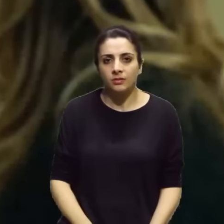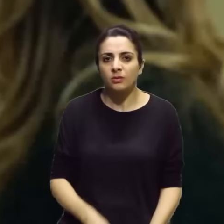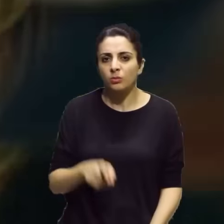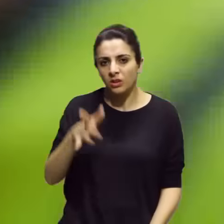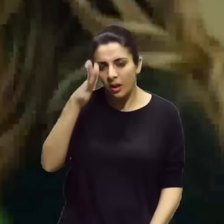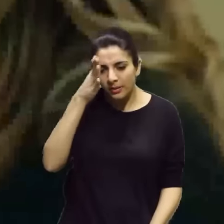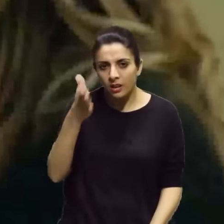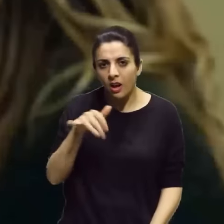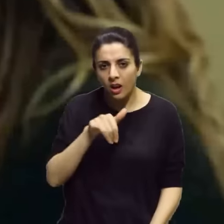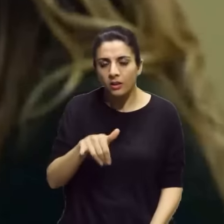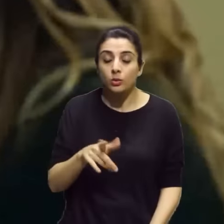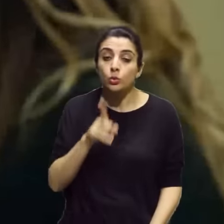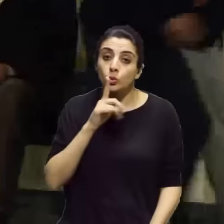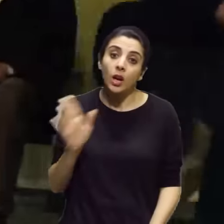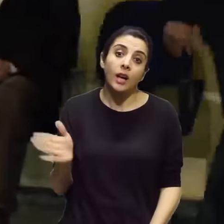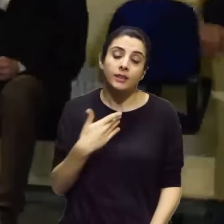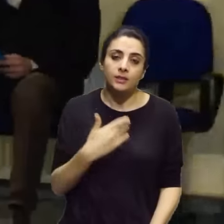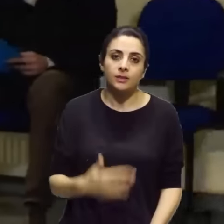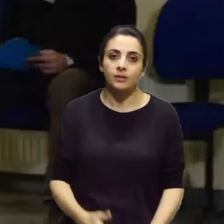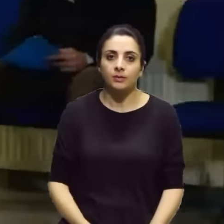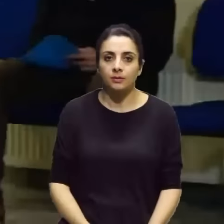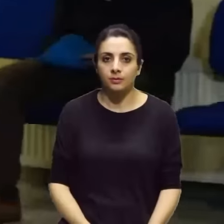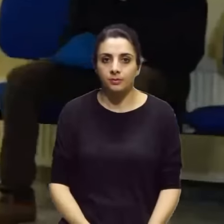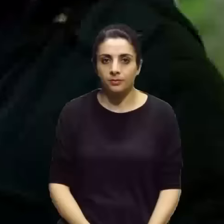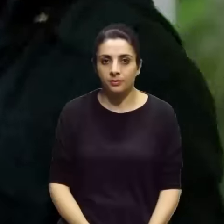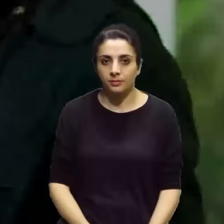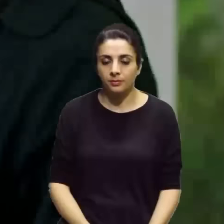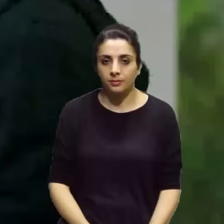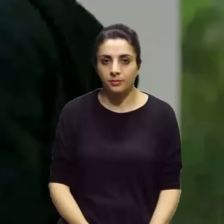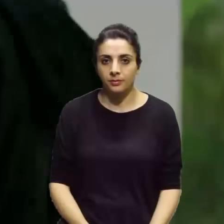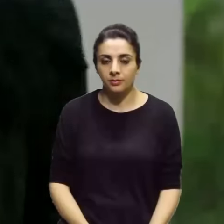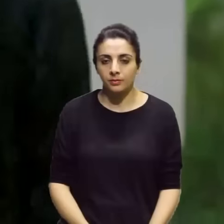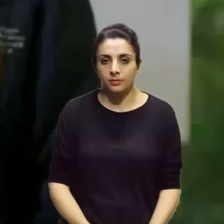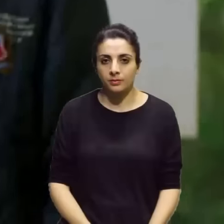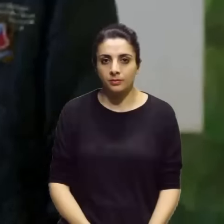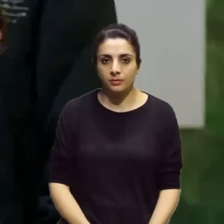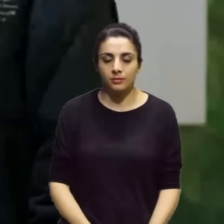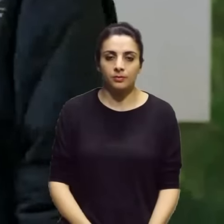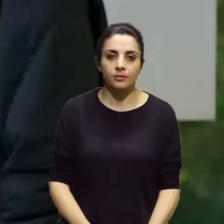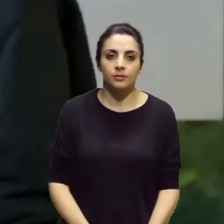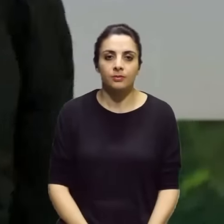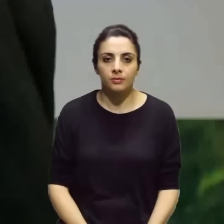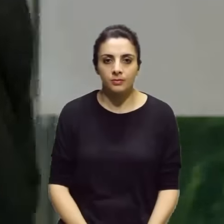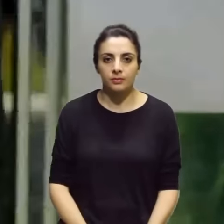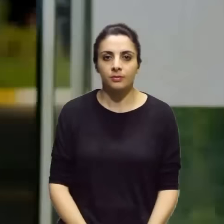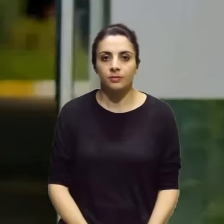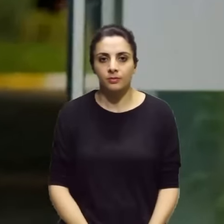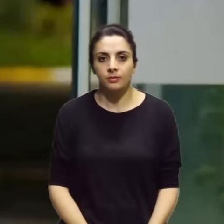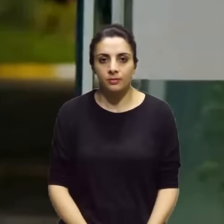Bu serseri de. Şşş artık hadi yürü. Aylin Zeyno'nun koluna girip kaçırır gibi çıkarttı. Metin yürü dedi